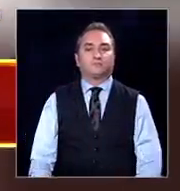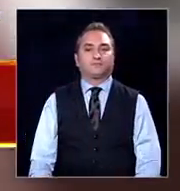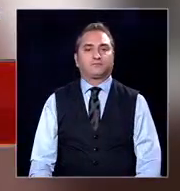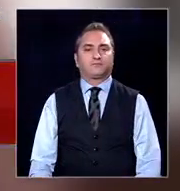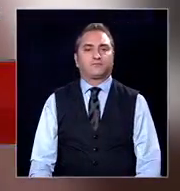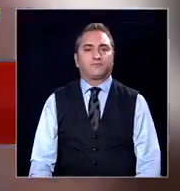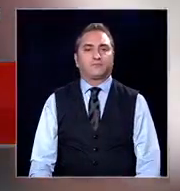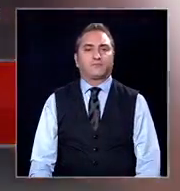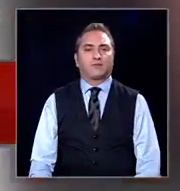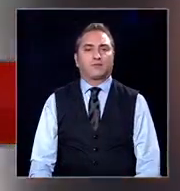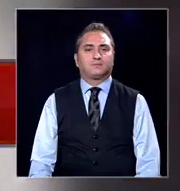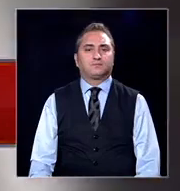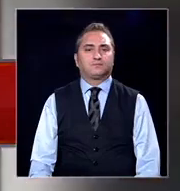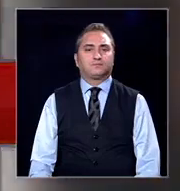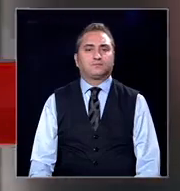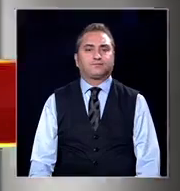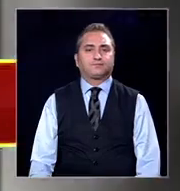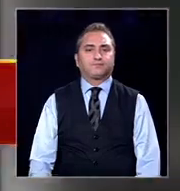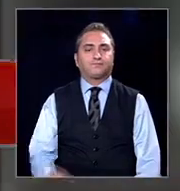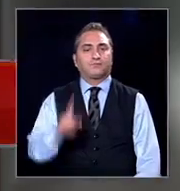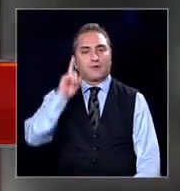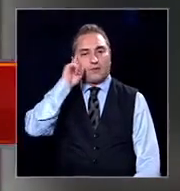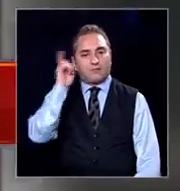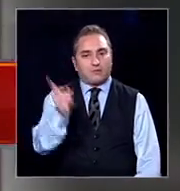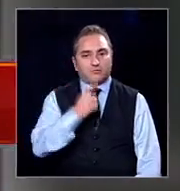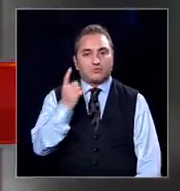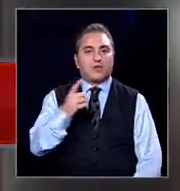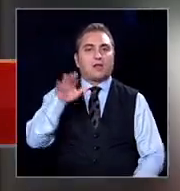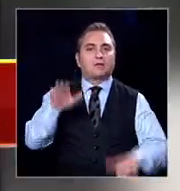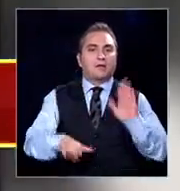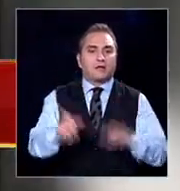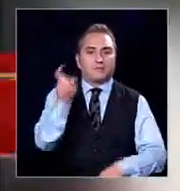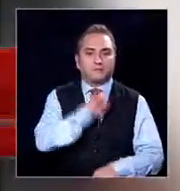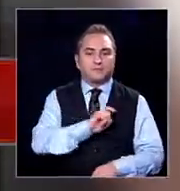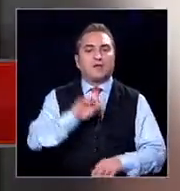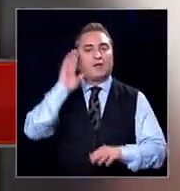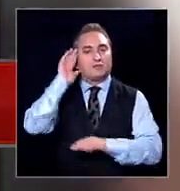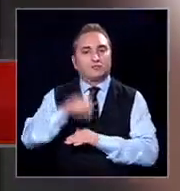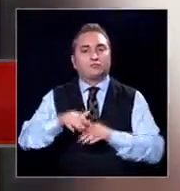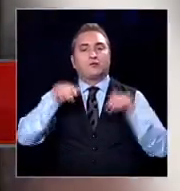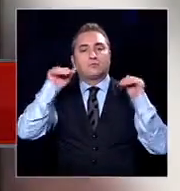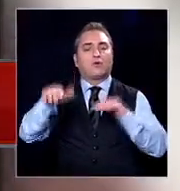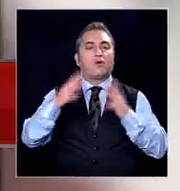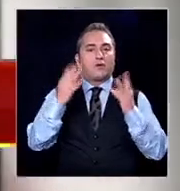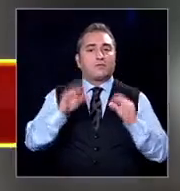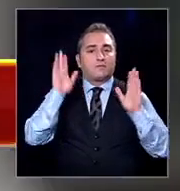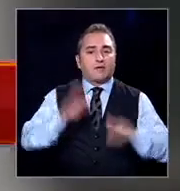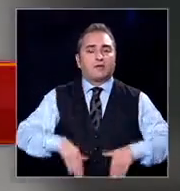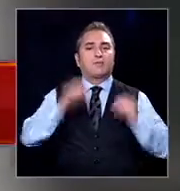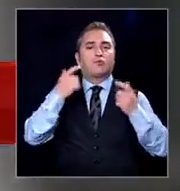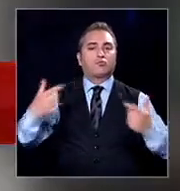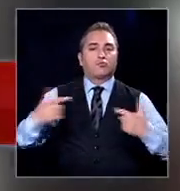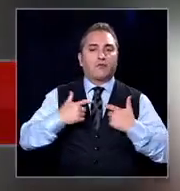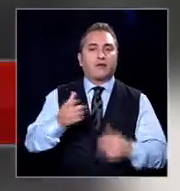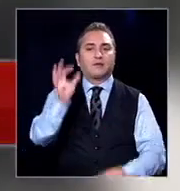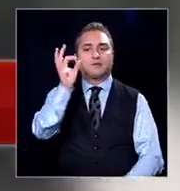binanın tutulan bir dairenin camı siliniyor. Başı dönebilir, dengesini kaybedebilirdi ama hiçbir güvenlik önlemi almadı. Yani şu